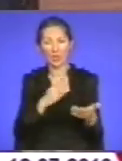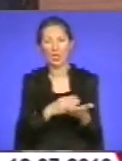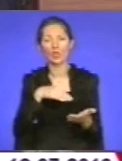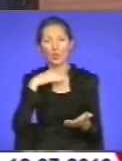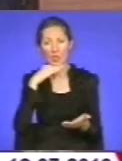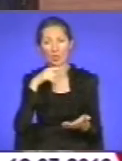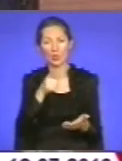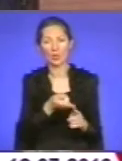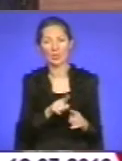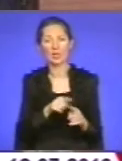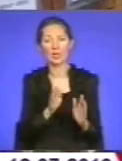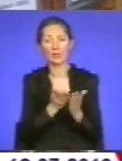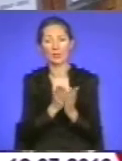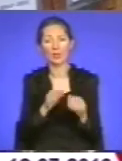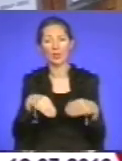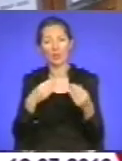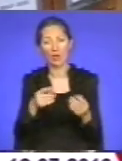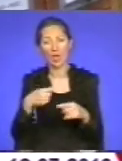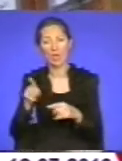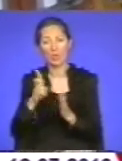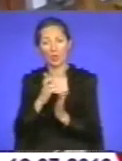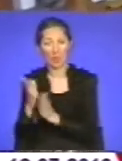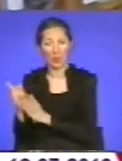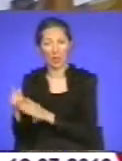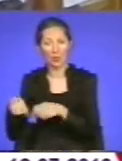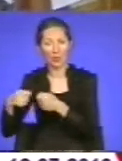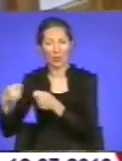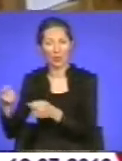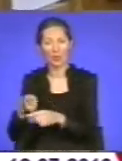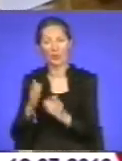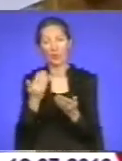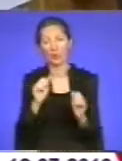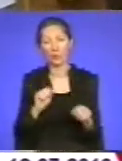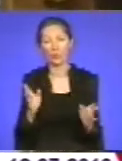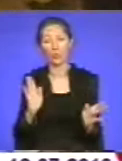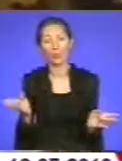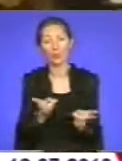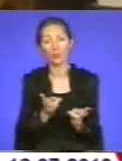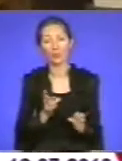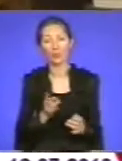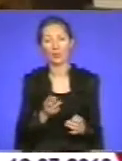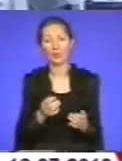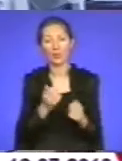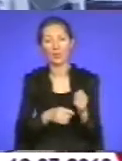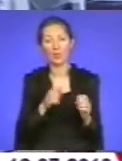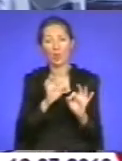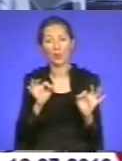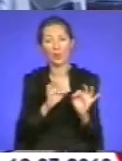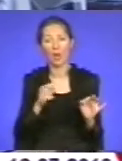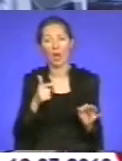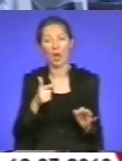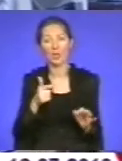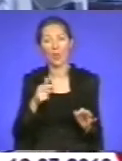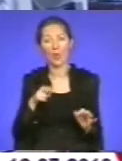достатньо. Тоді ці видання віддають до інших бібліотек, де вони можуть знадобитися. Та часто, розповідає Галина Польова,